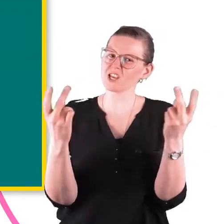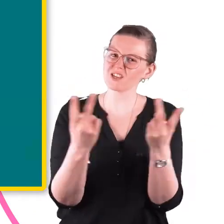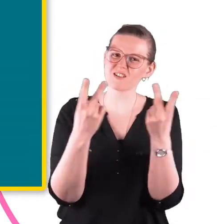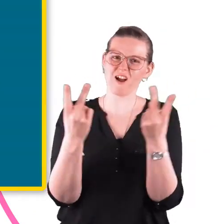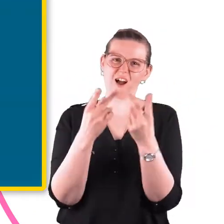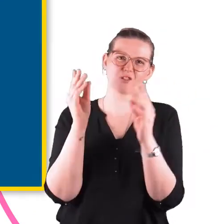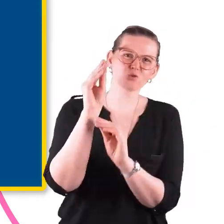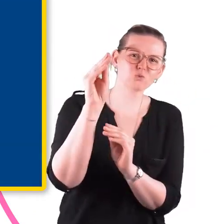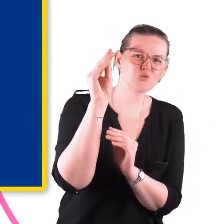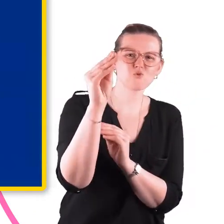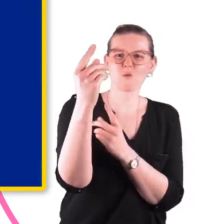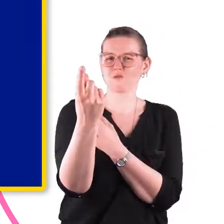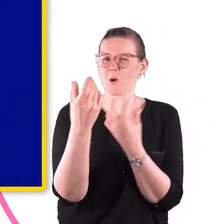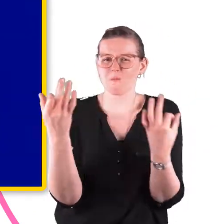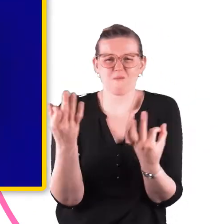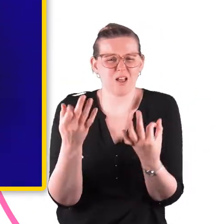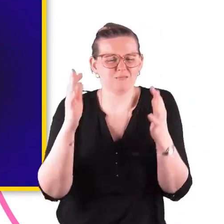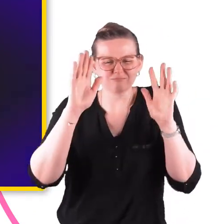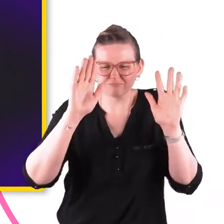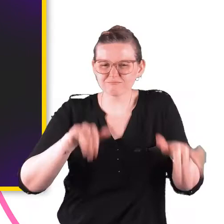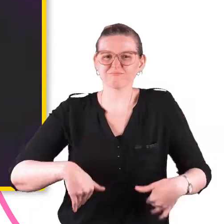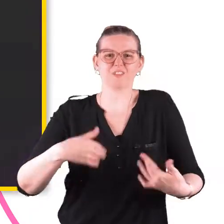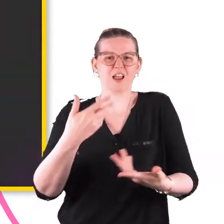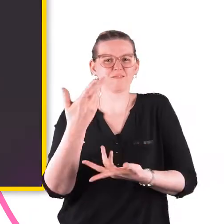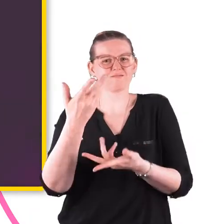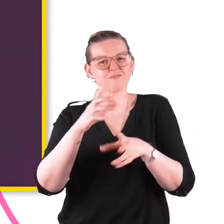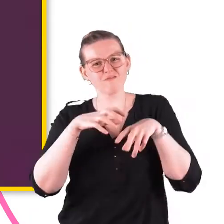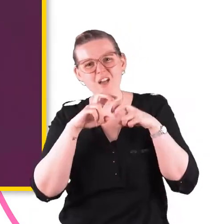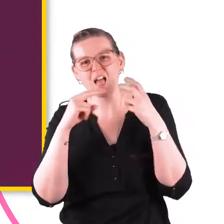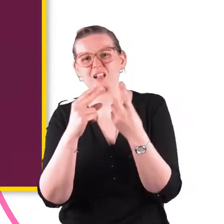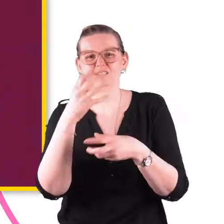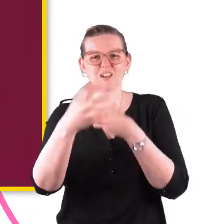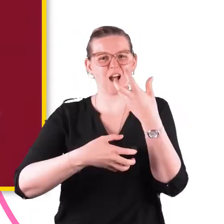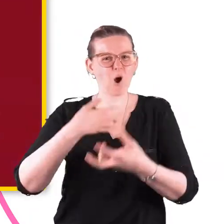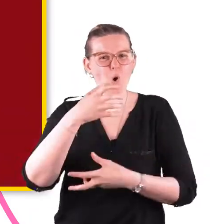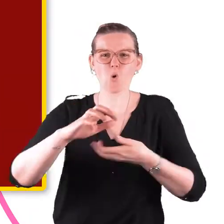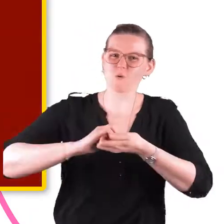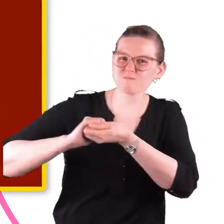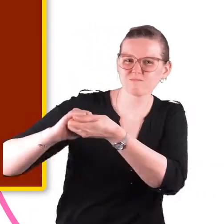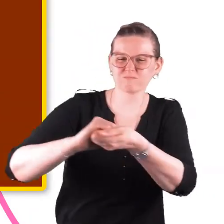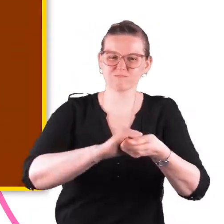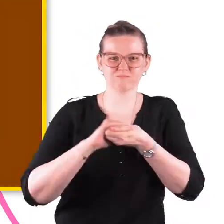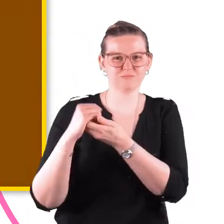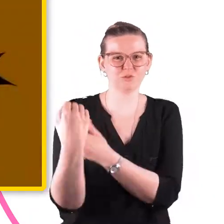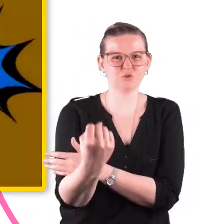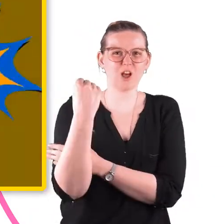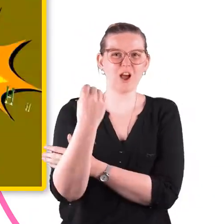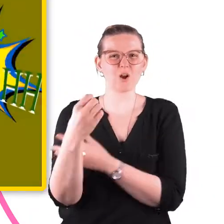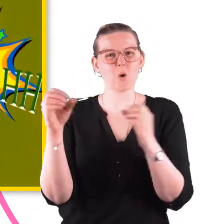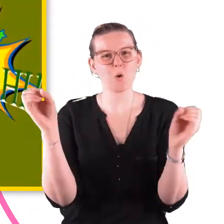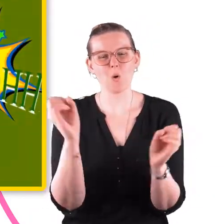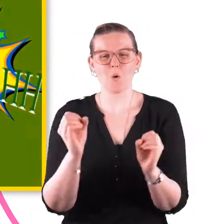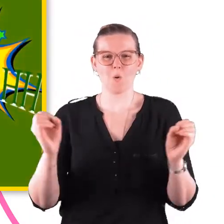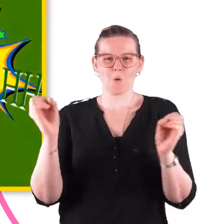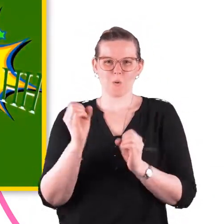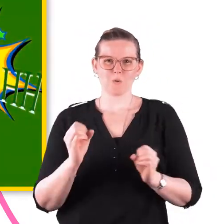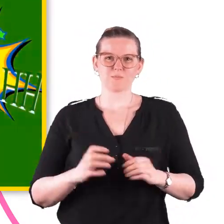egal was kommen mag, auch wenn die Welt um uns grau wird, zusammen sind wir stark. Oh,